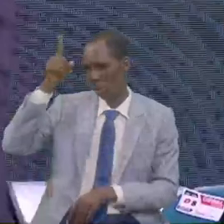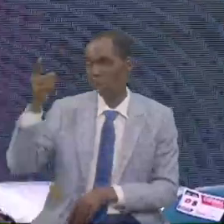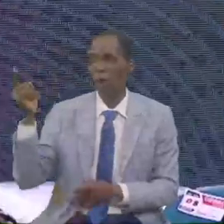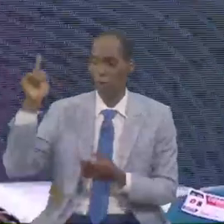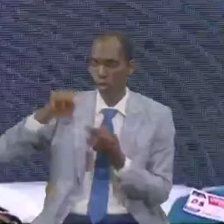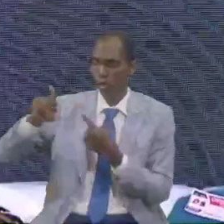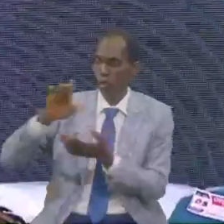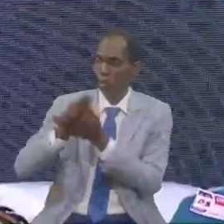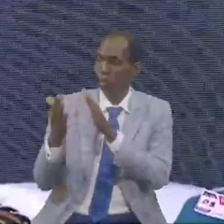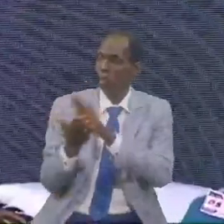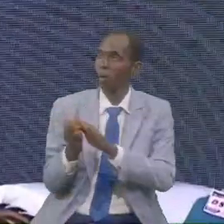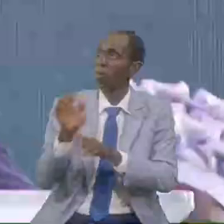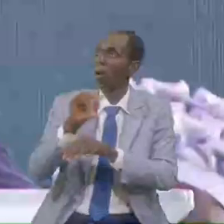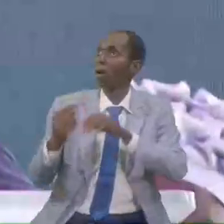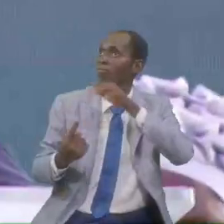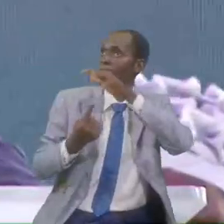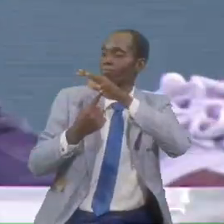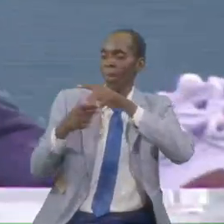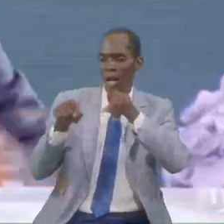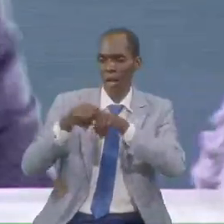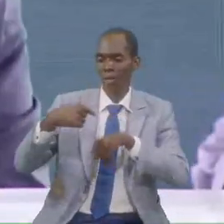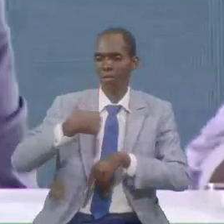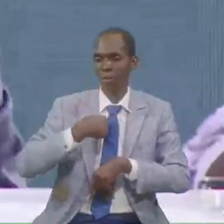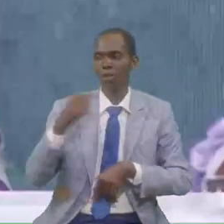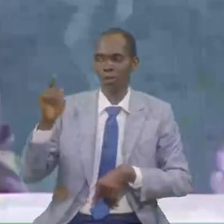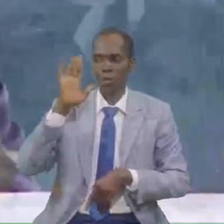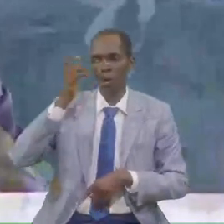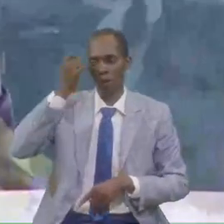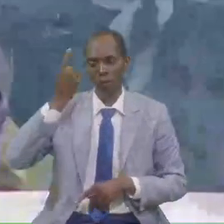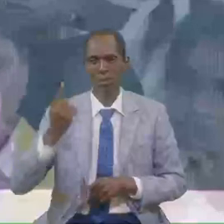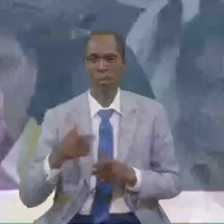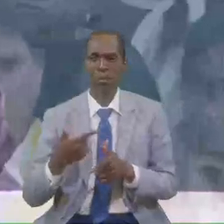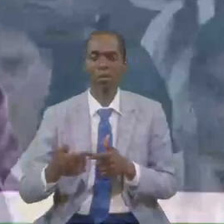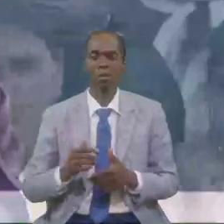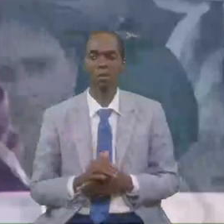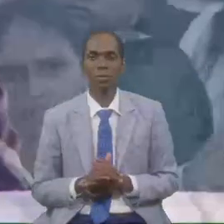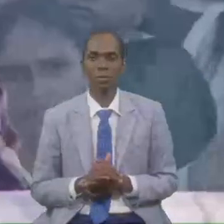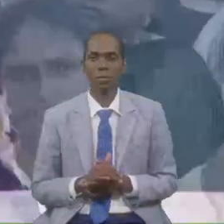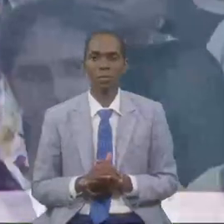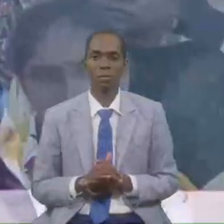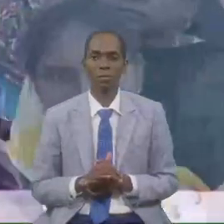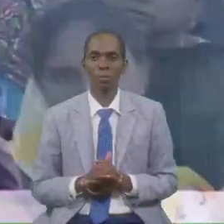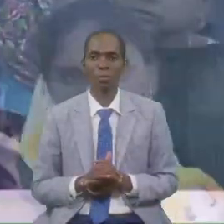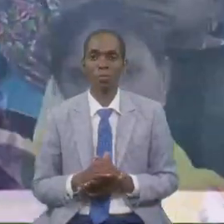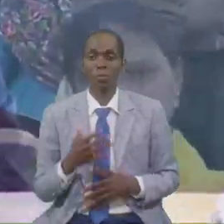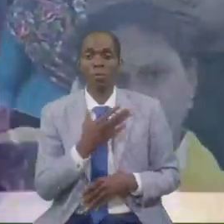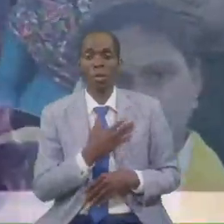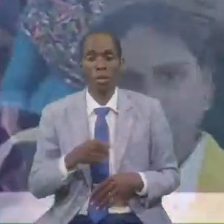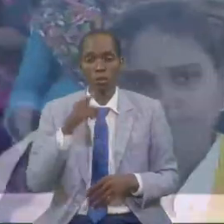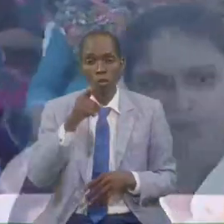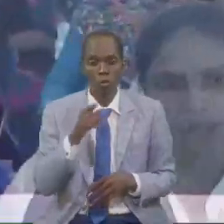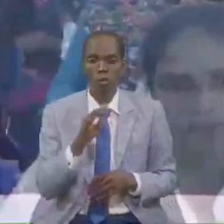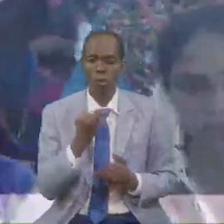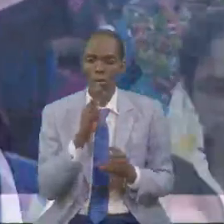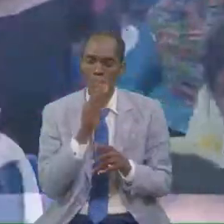Je suis d'accord, je vous comprends, vous ne pouvez pas être d'accord. Parce que tant que vous ne marchez, vous ne devenez pas un héros.